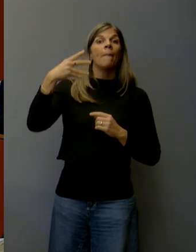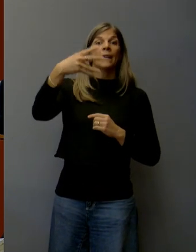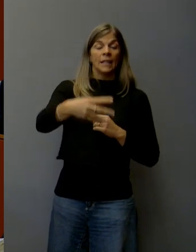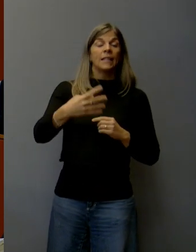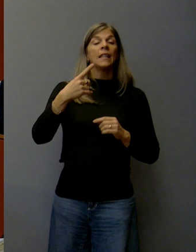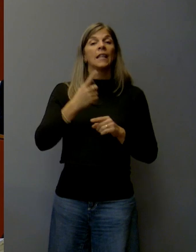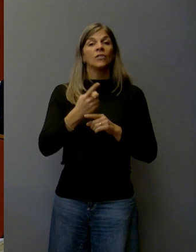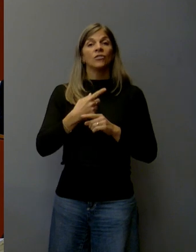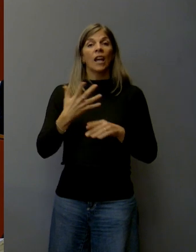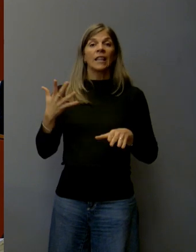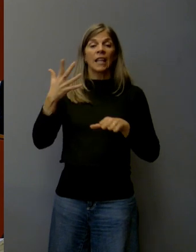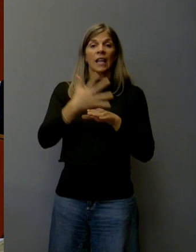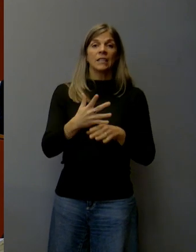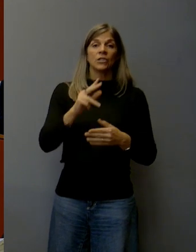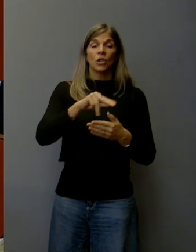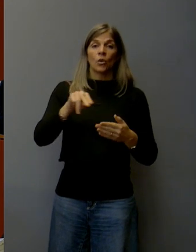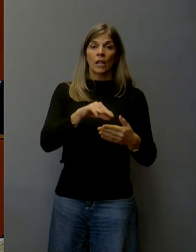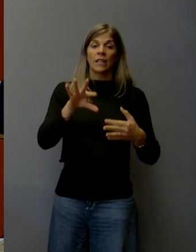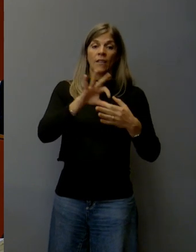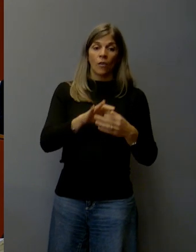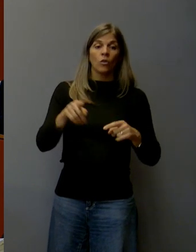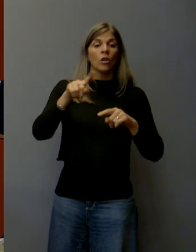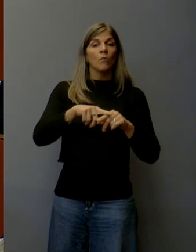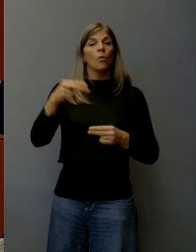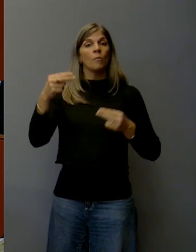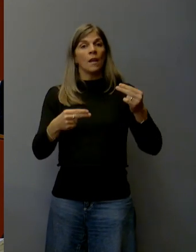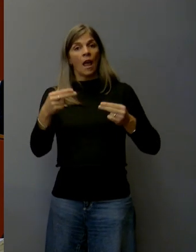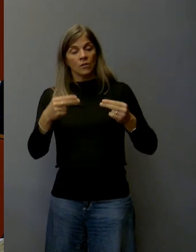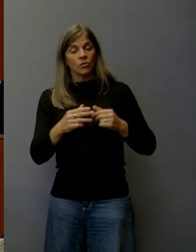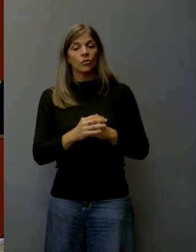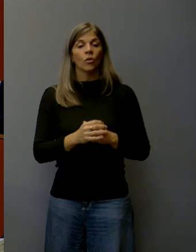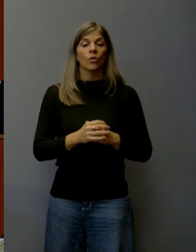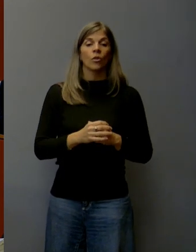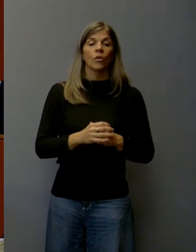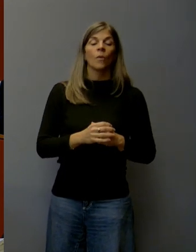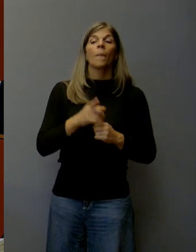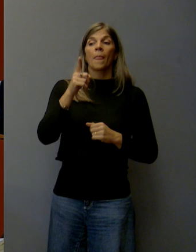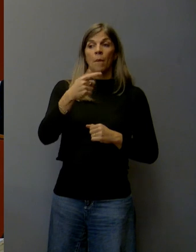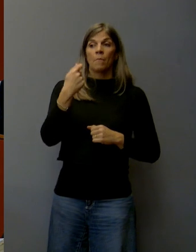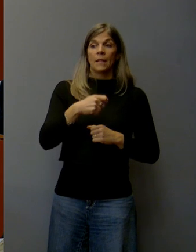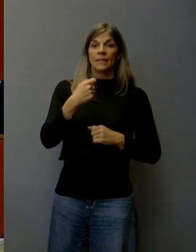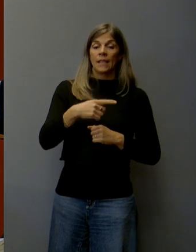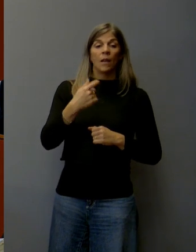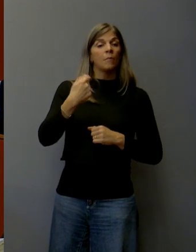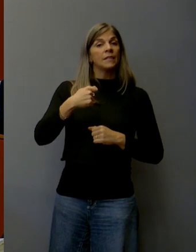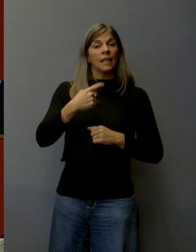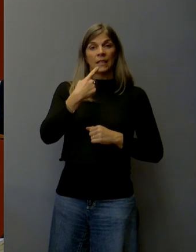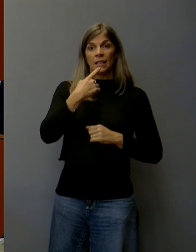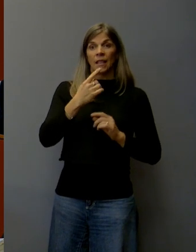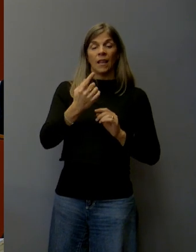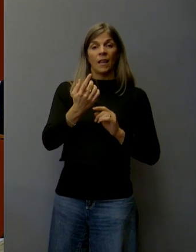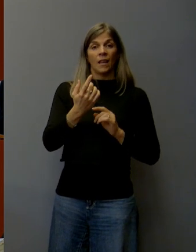ci sarà il voto sul bilancio e poi ci saranno voti dei delibere il presidente Mi ha mostrato pochi minuti fa ore fa